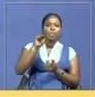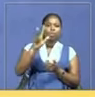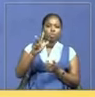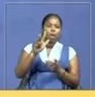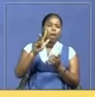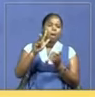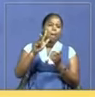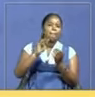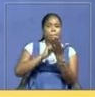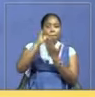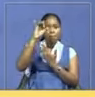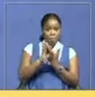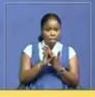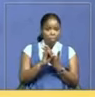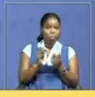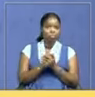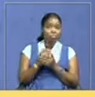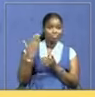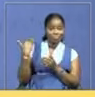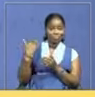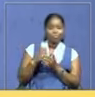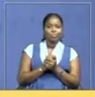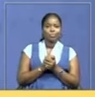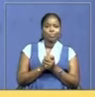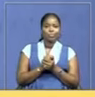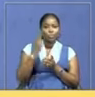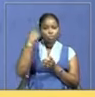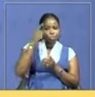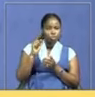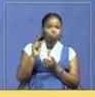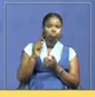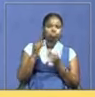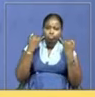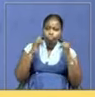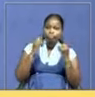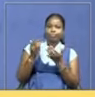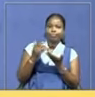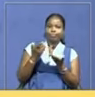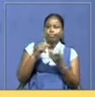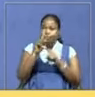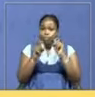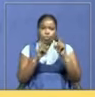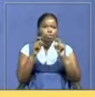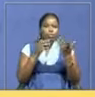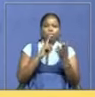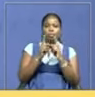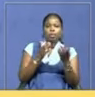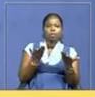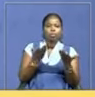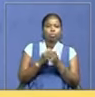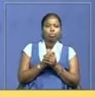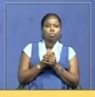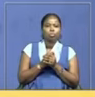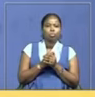dubbenti comme voxe populi pour recueillir les contributions citoyennes